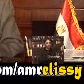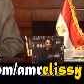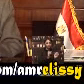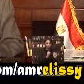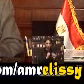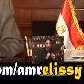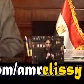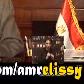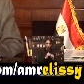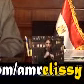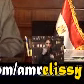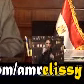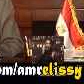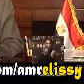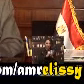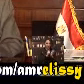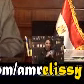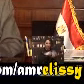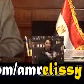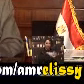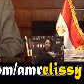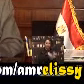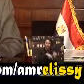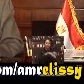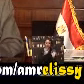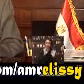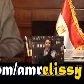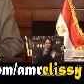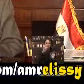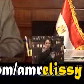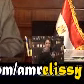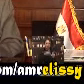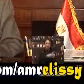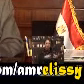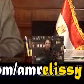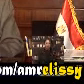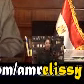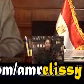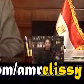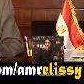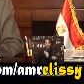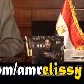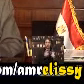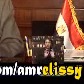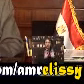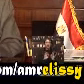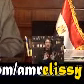موجودة قرب المنازل أو ملحقة بمنازل،